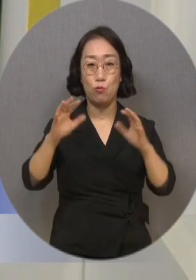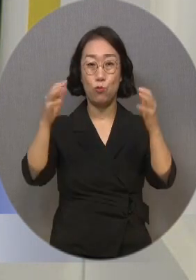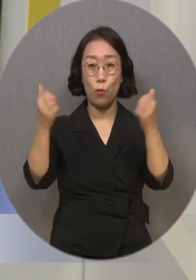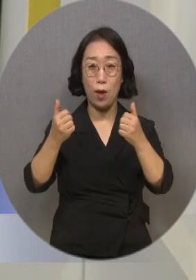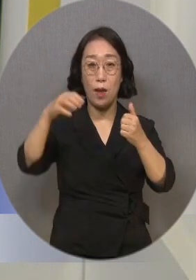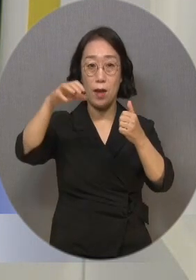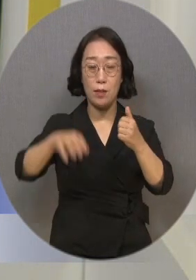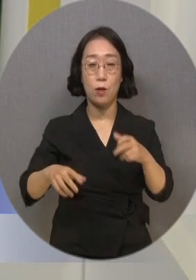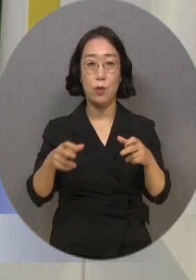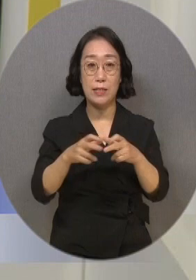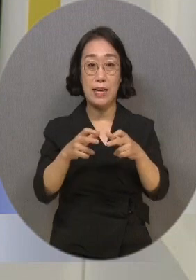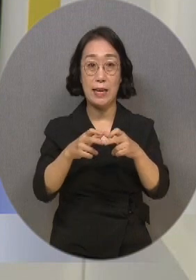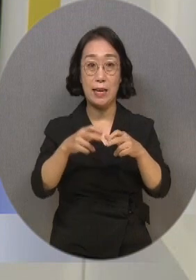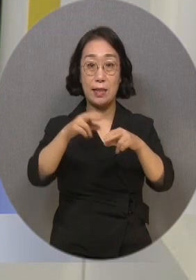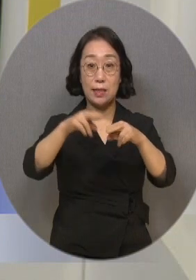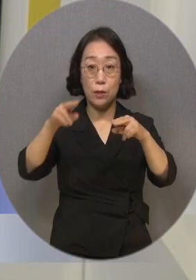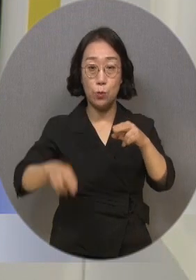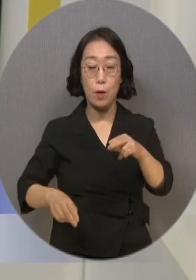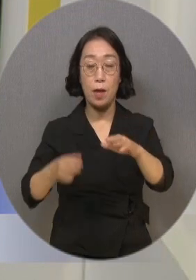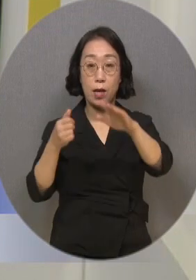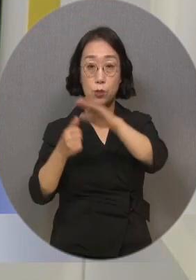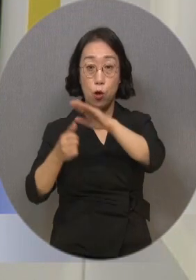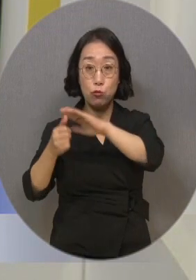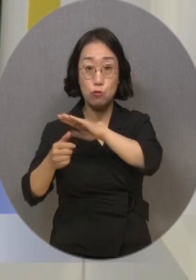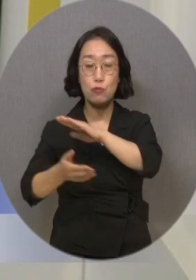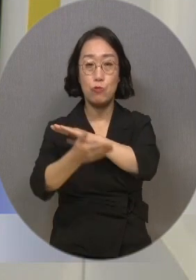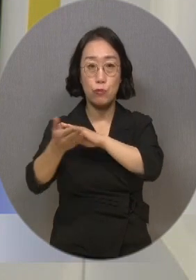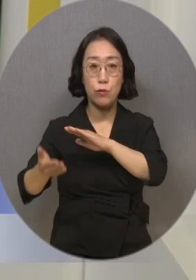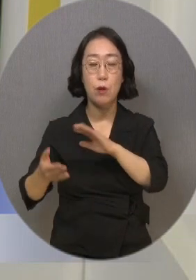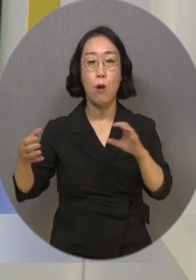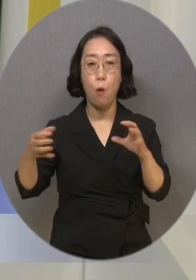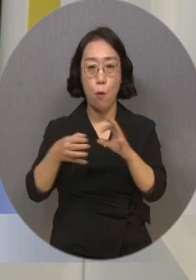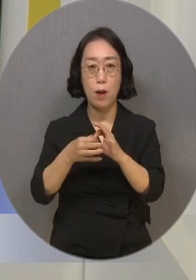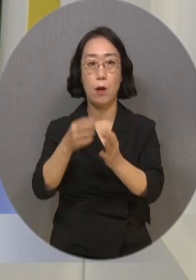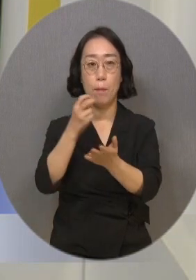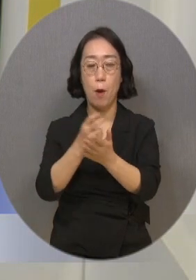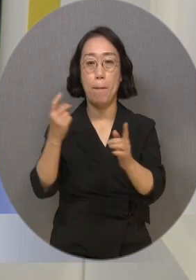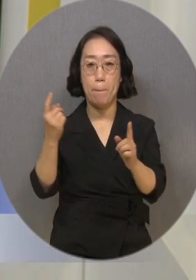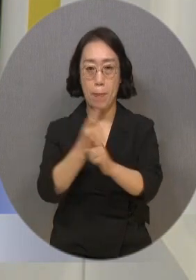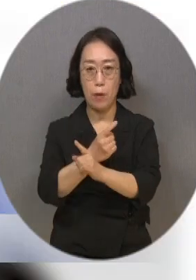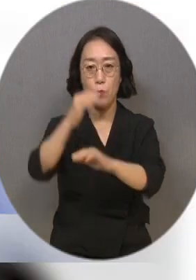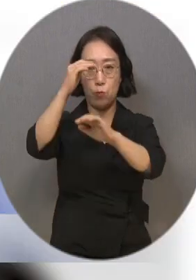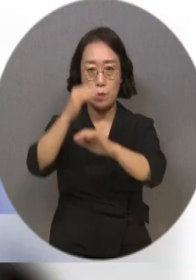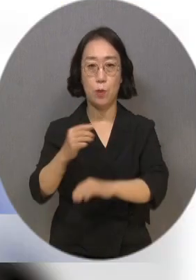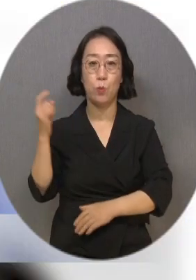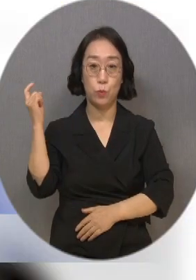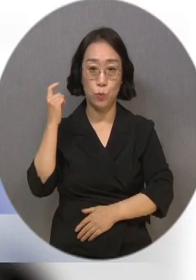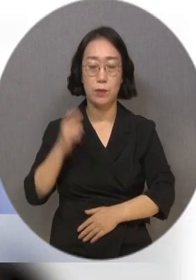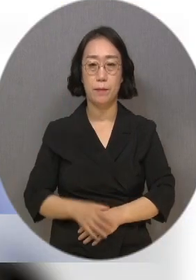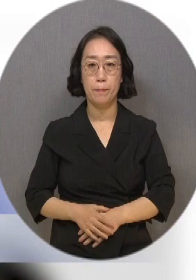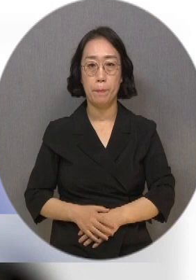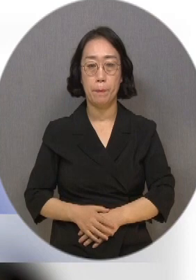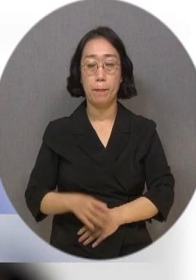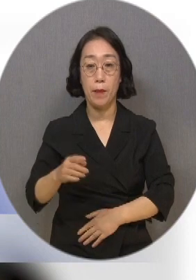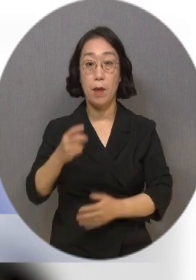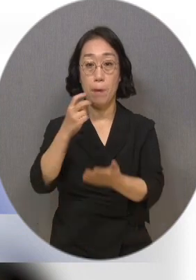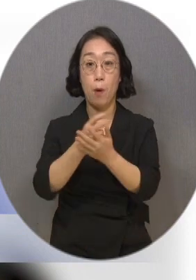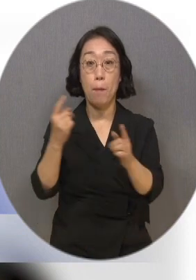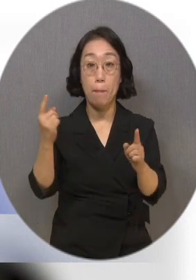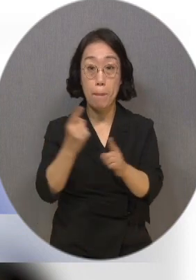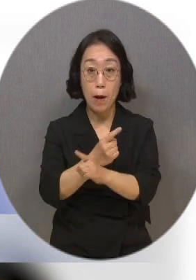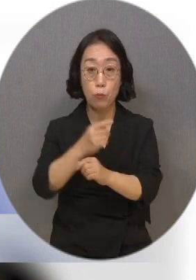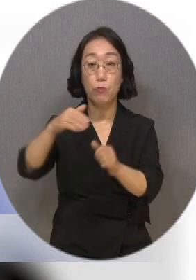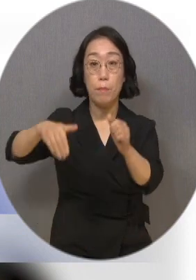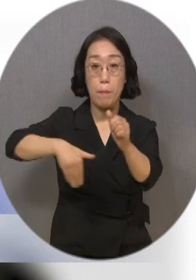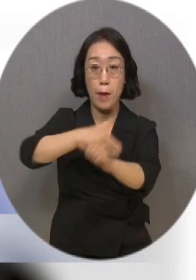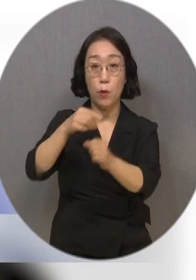국회에서 장애인 은퇴 선수를 지원하는 내용을 담은 개정안이 본격 추진된다는 소식입니다 금번 개정안이 추진된